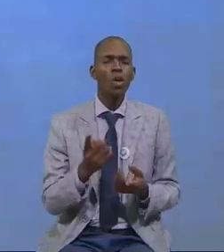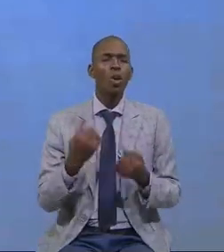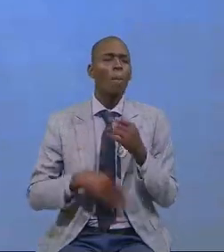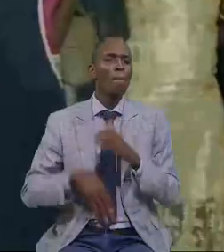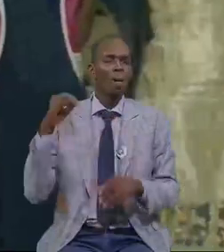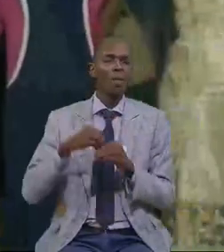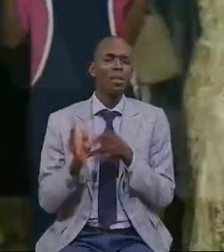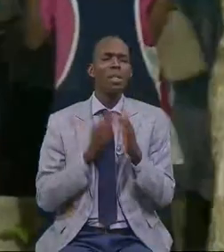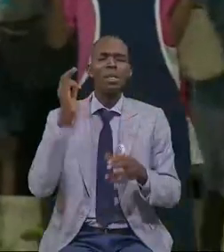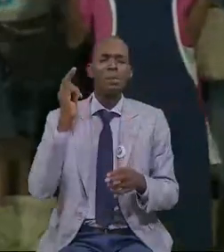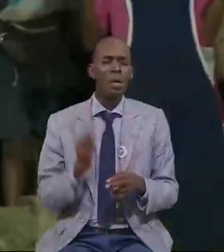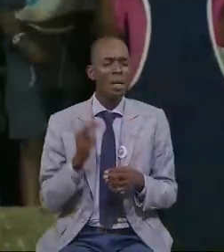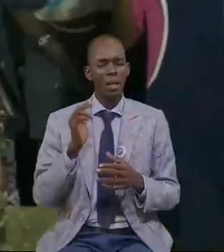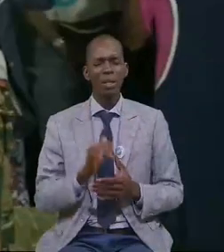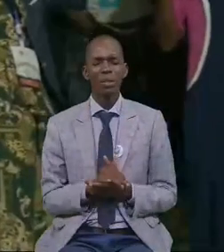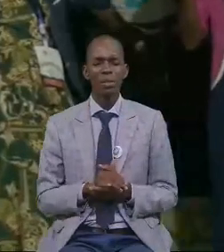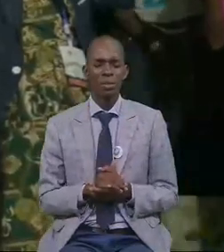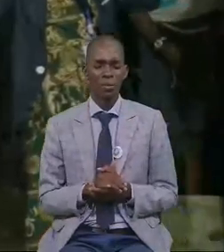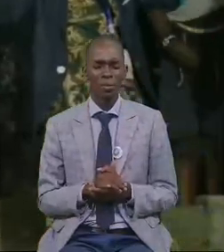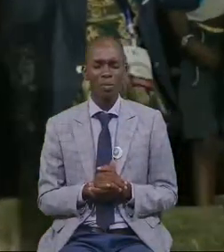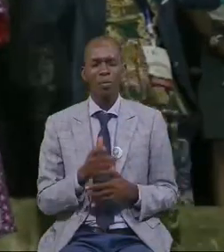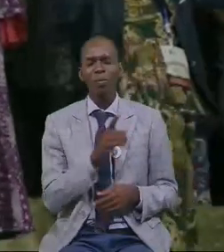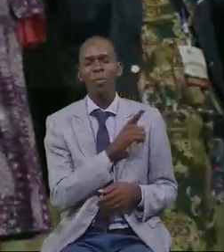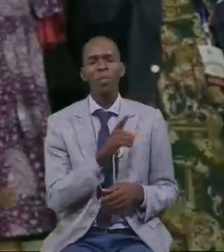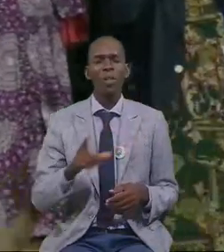sortez de là au nom de Jésus-Christ. Seigneur,